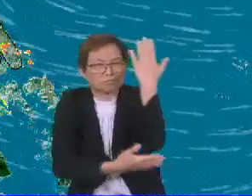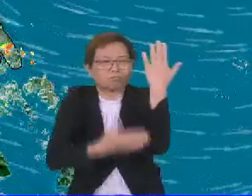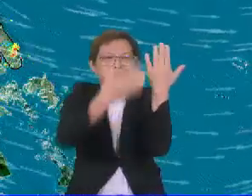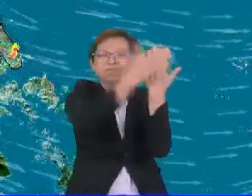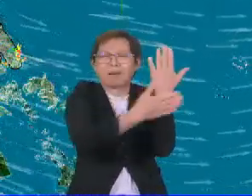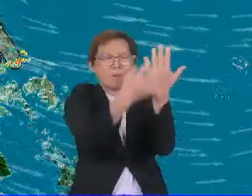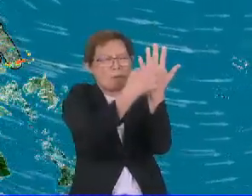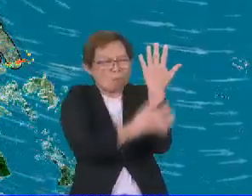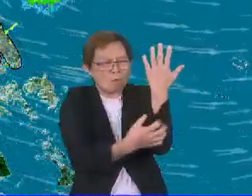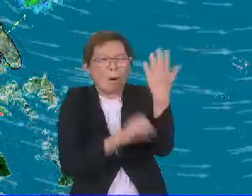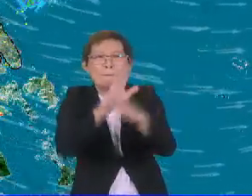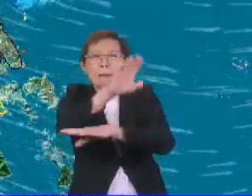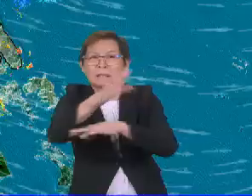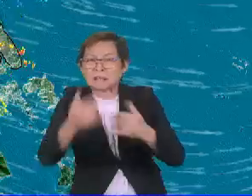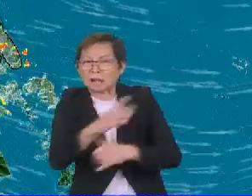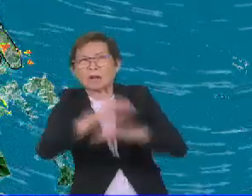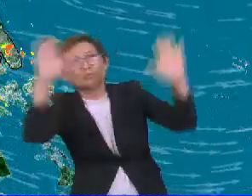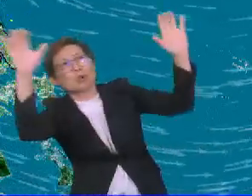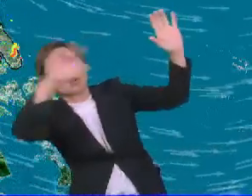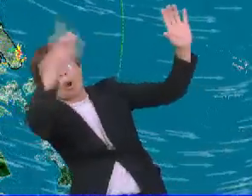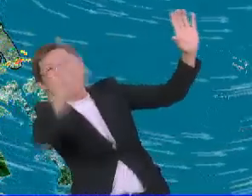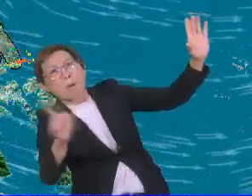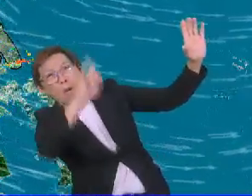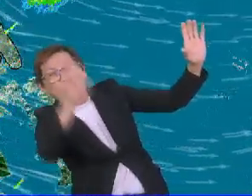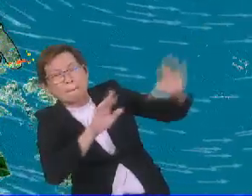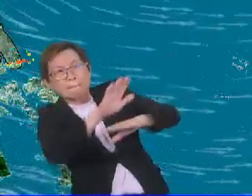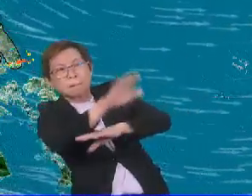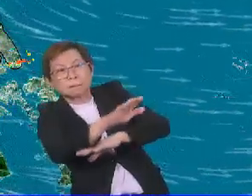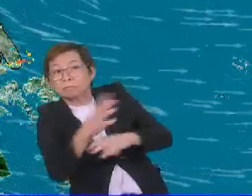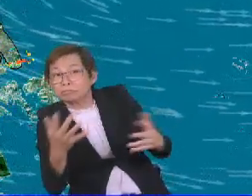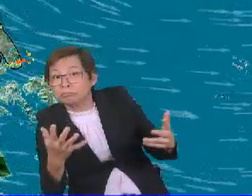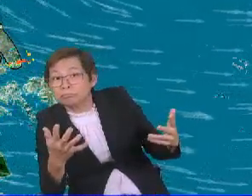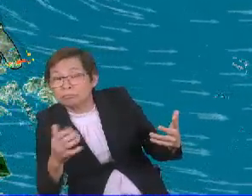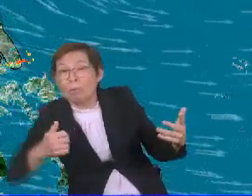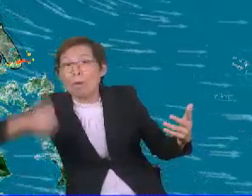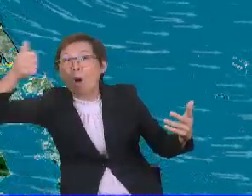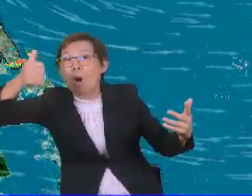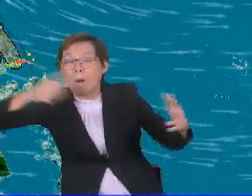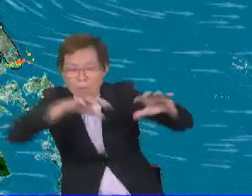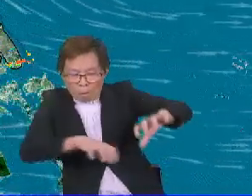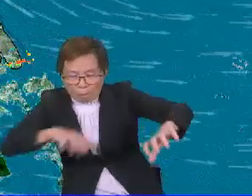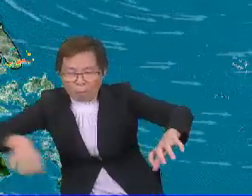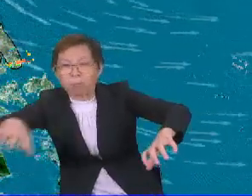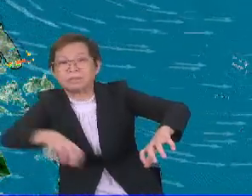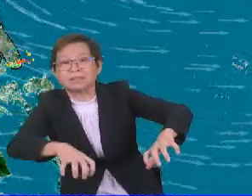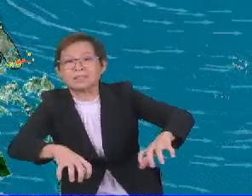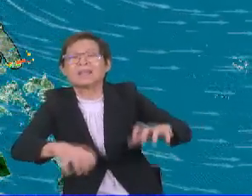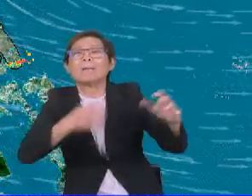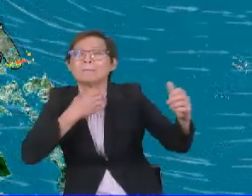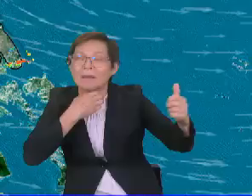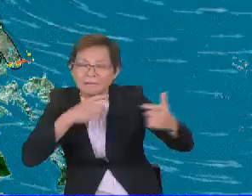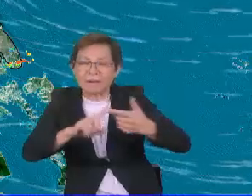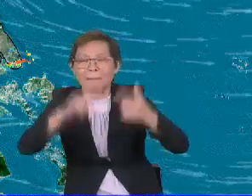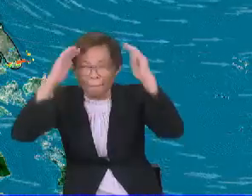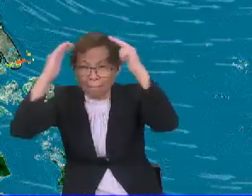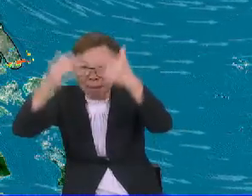Semenanjung Pada peta ini dan keadaan cuaca hari ini terutamanya untuk kawasan-kawasan di pedalaman Negeri perak